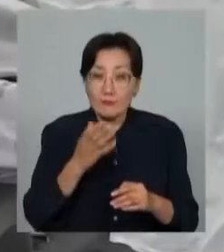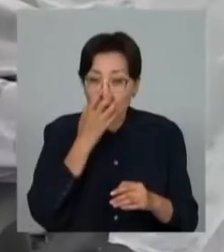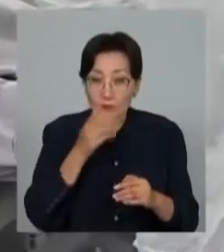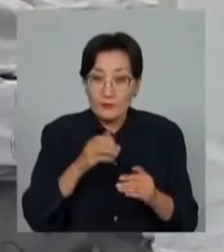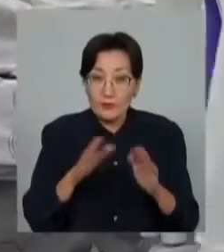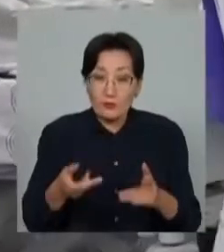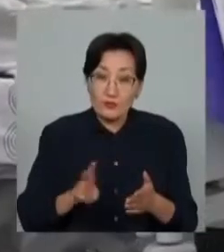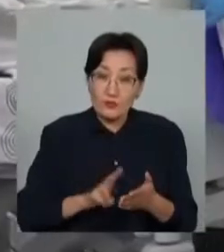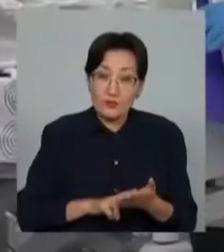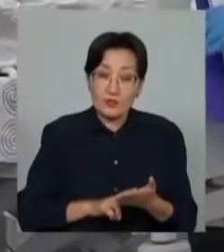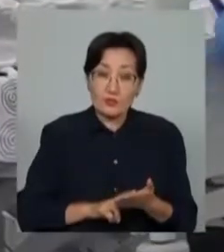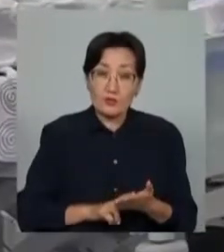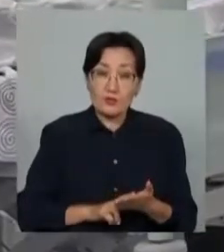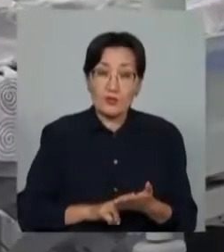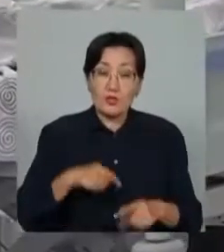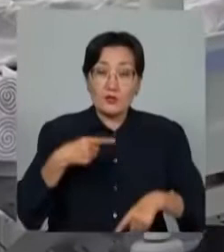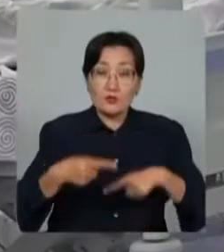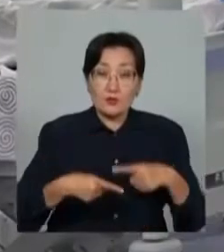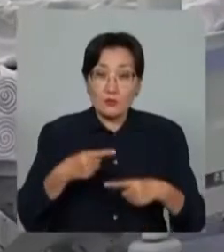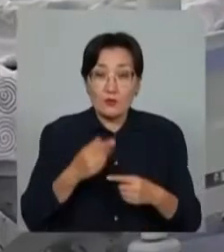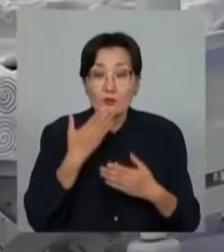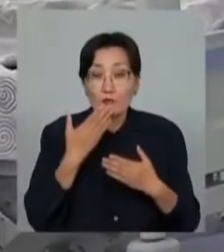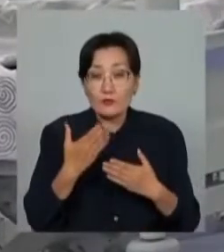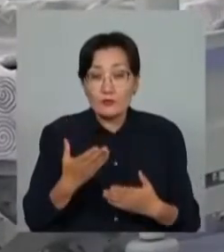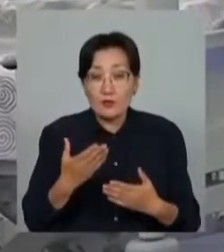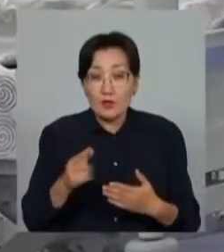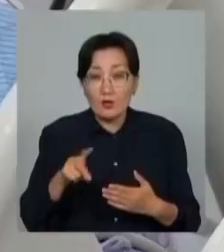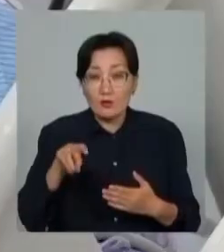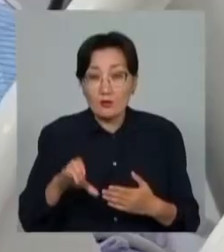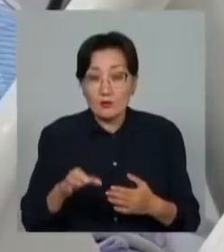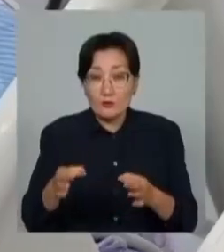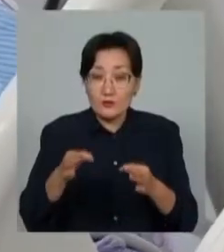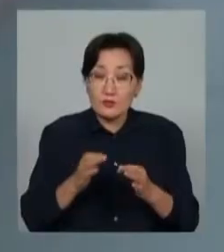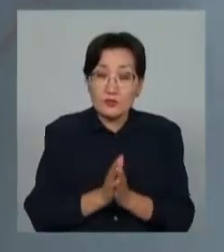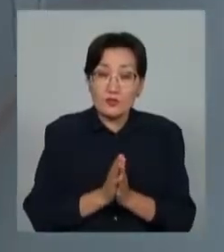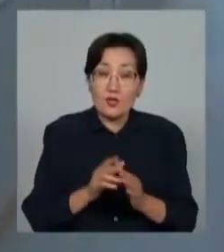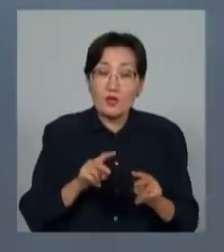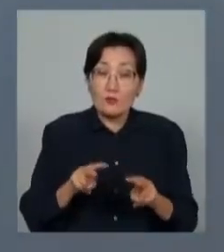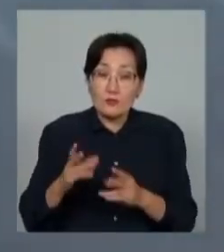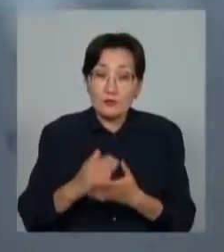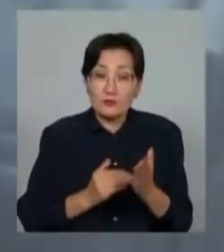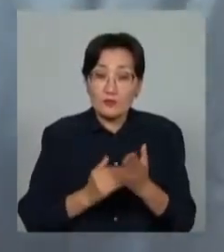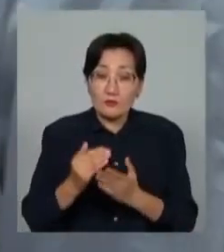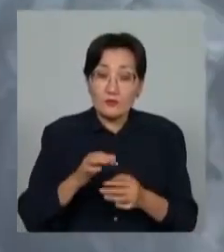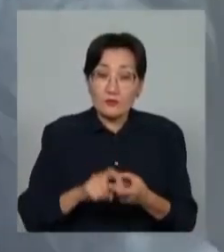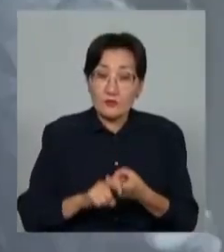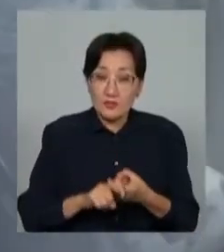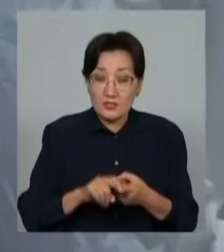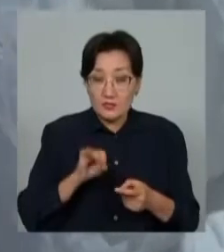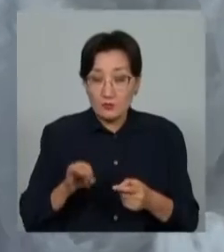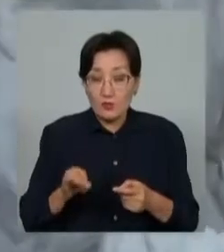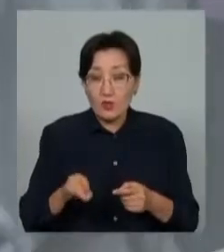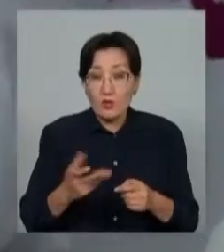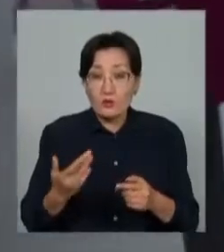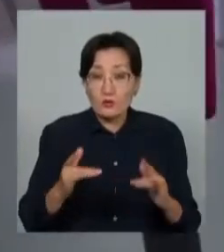ИВЛ. Так, следующее интервью. Алмаз, скажите, пожалуйста, наблюдается ли прирост инфицированных и